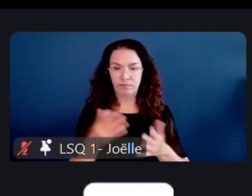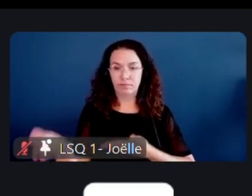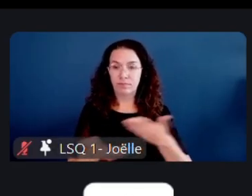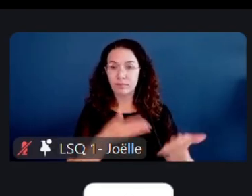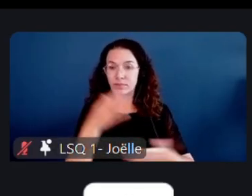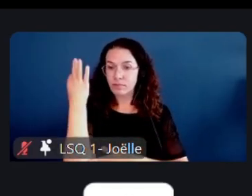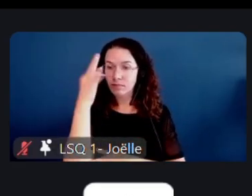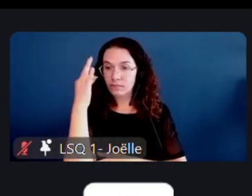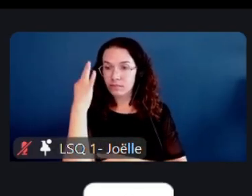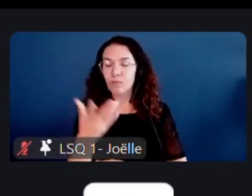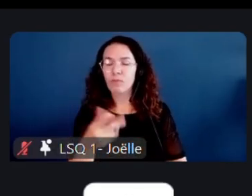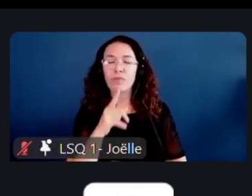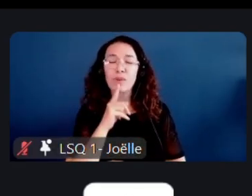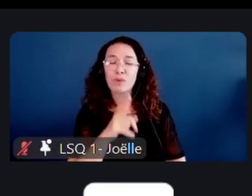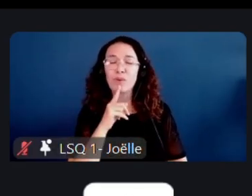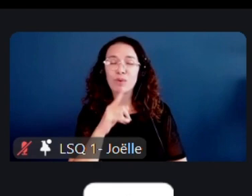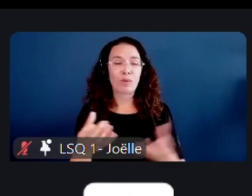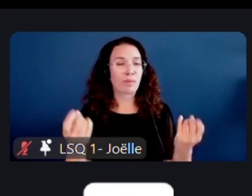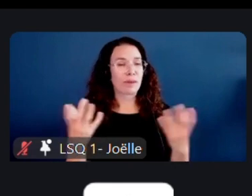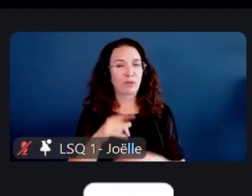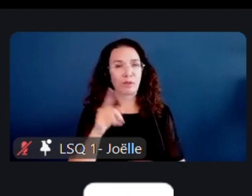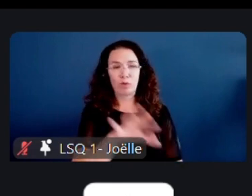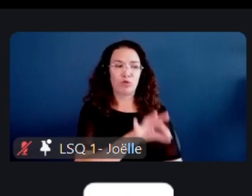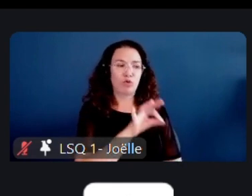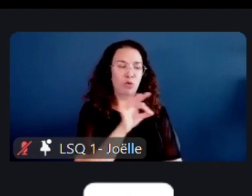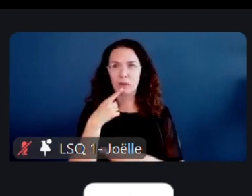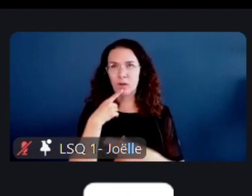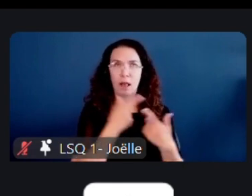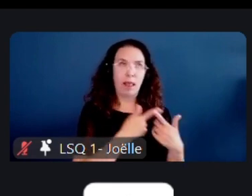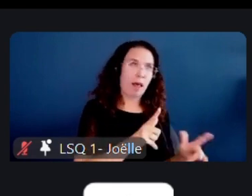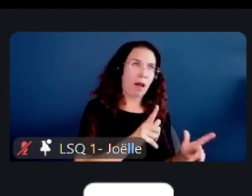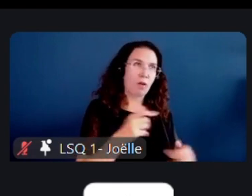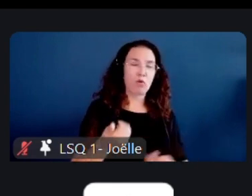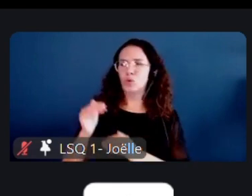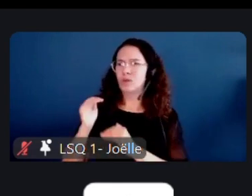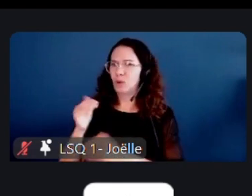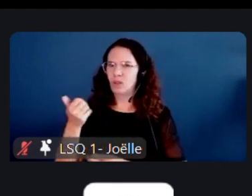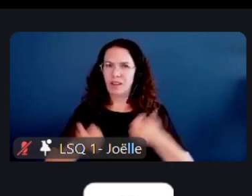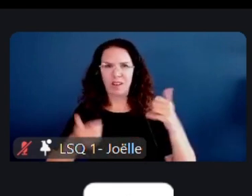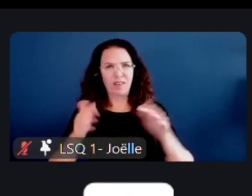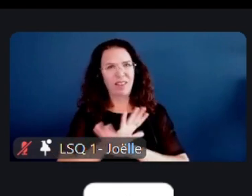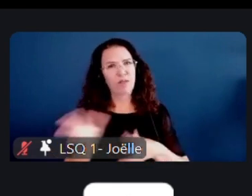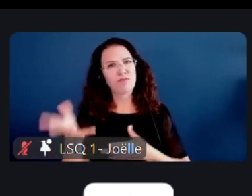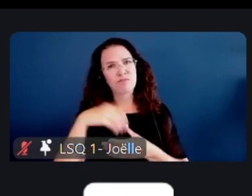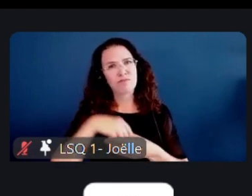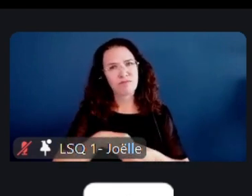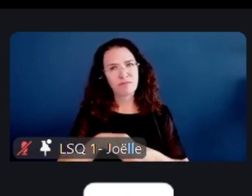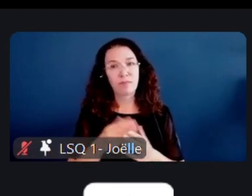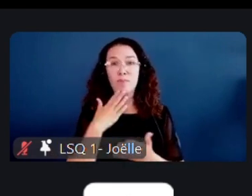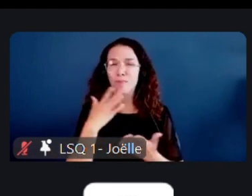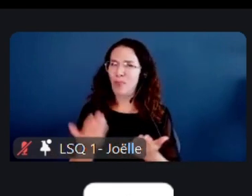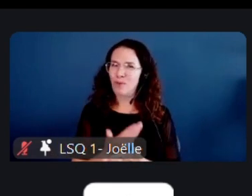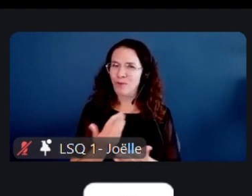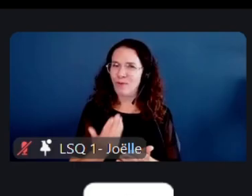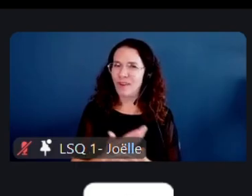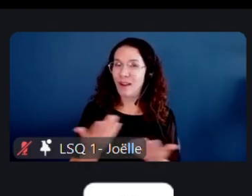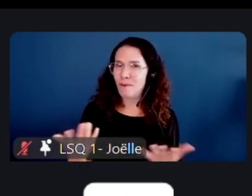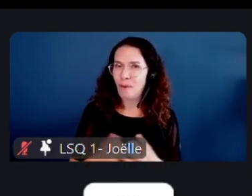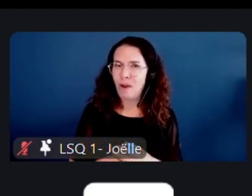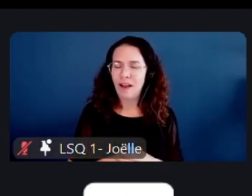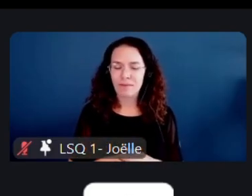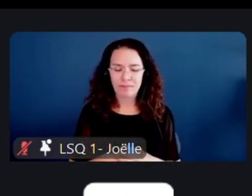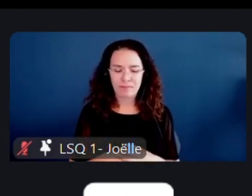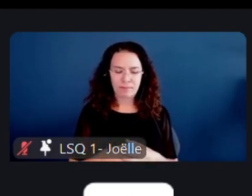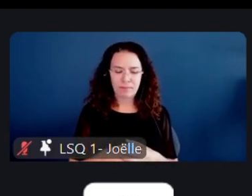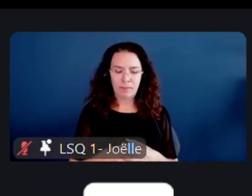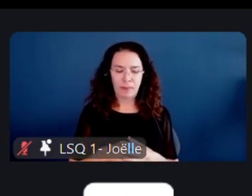français, on s'assure que personne n'ait à choisir entre sa langue et sa sécurité. La bonne nouvelle, c'est qu'il n'y a pas, c'est pas